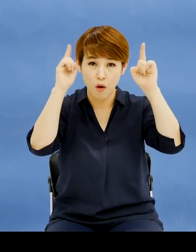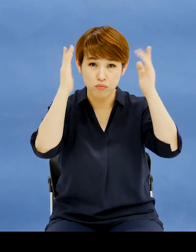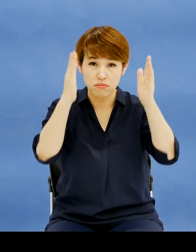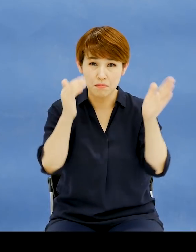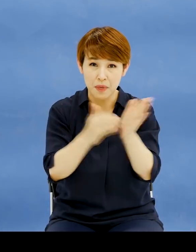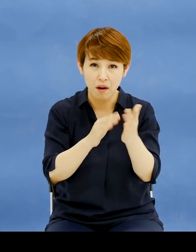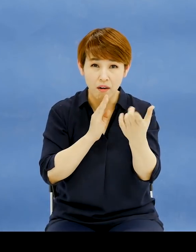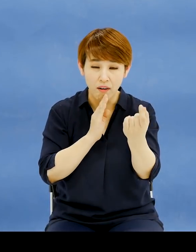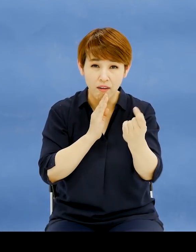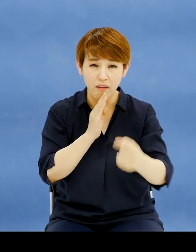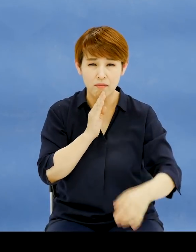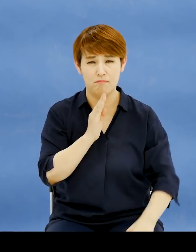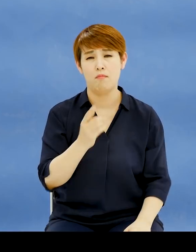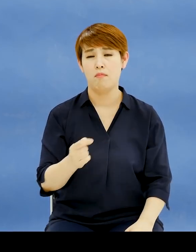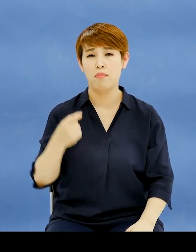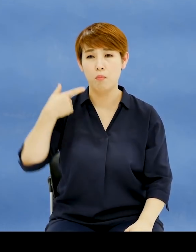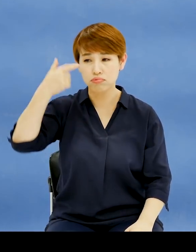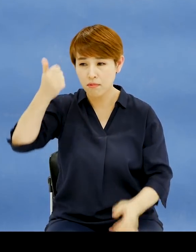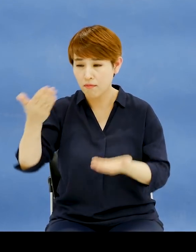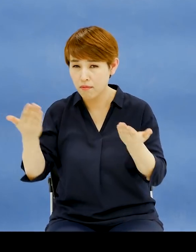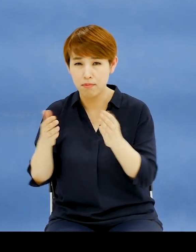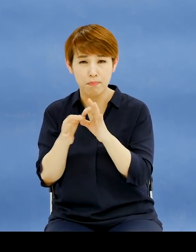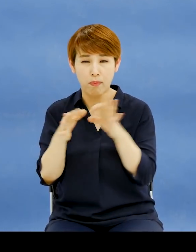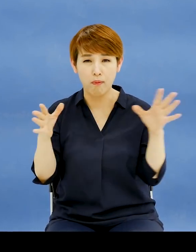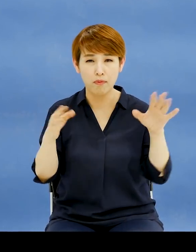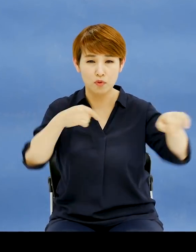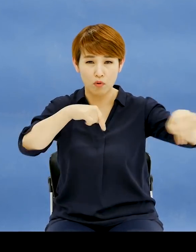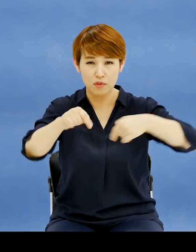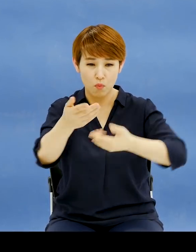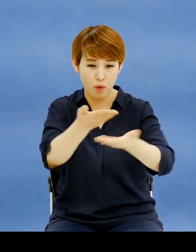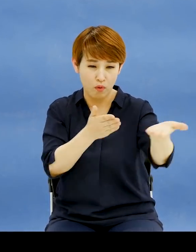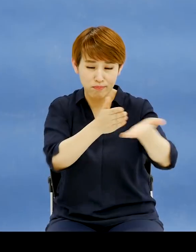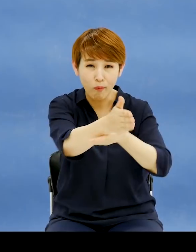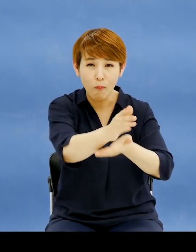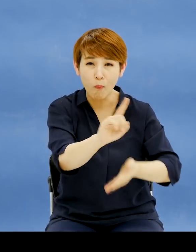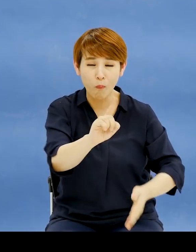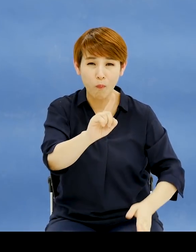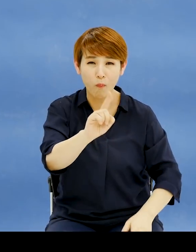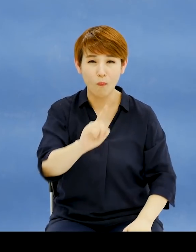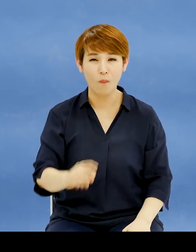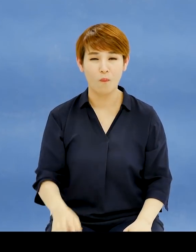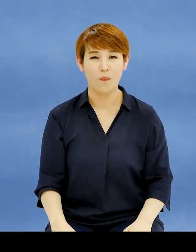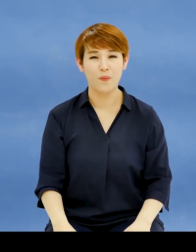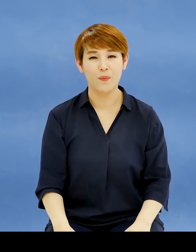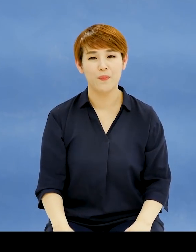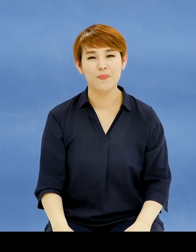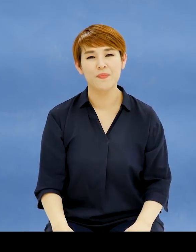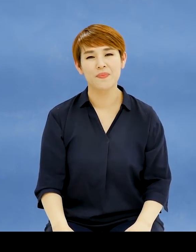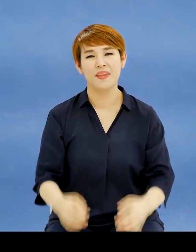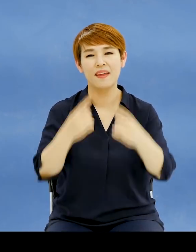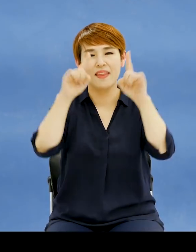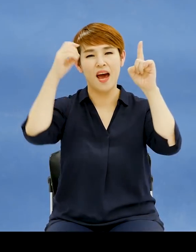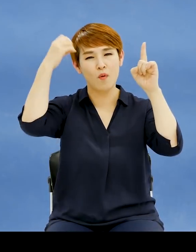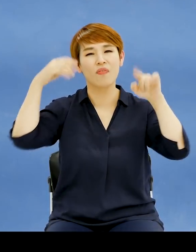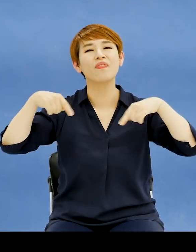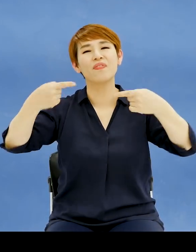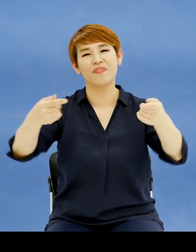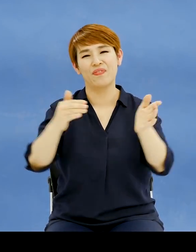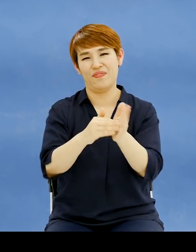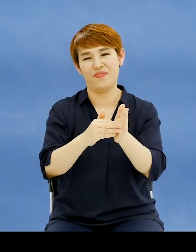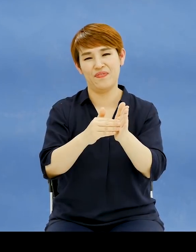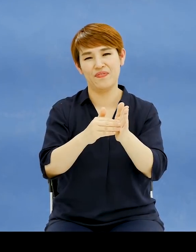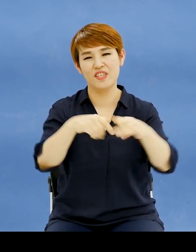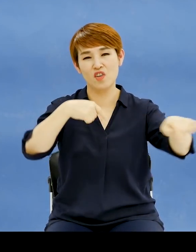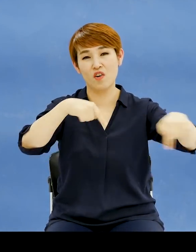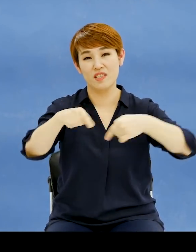외교학을 전공하셨다고 들었거든요. 아, 진짜요? 근데 목회랑은 전혀 상관이 없는 과목인데 어떻게 하게 되셨는지. 이제